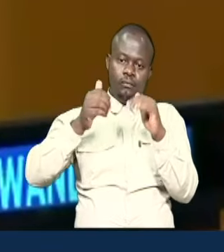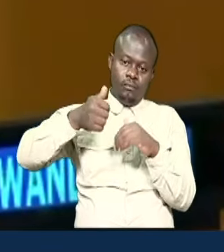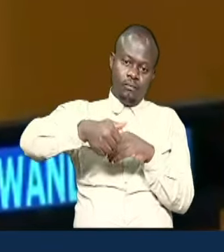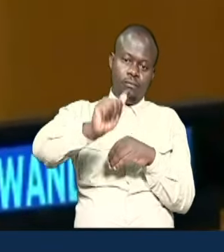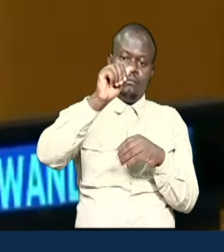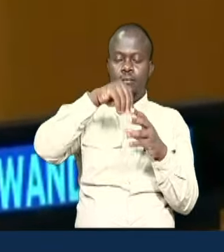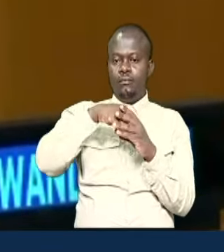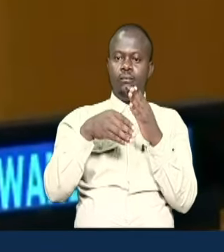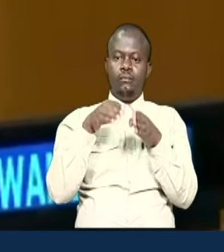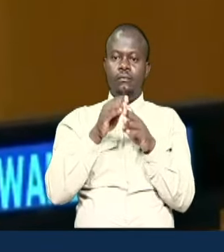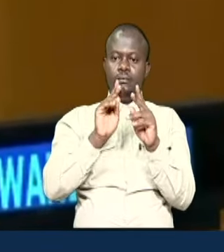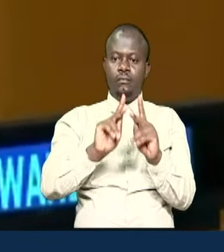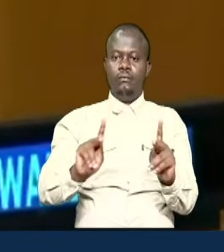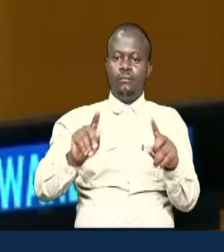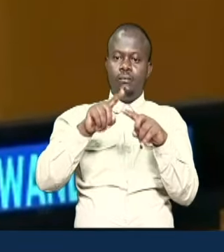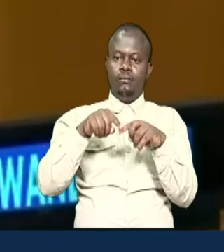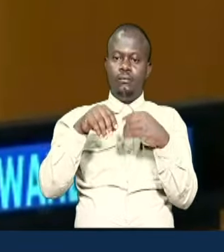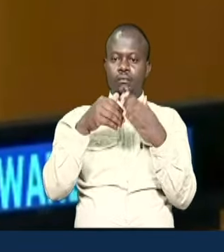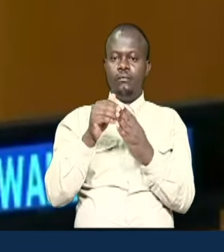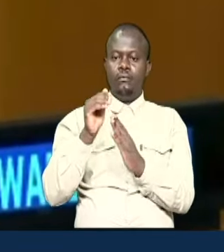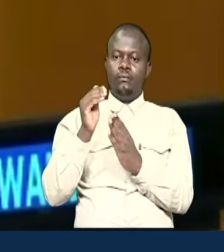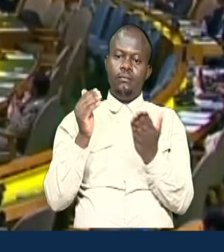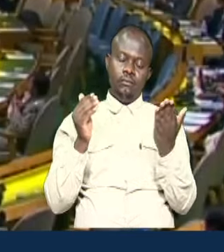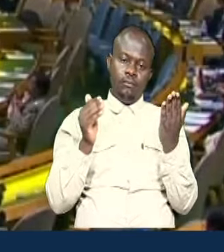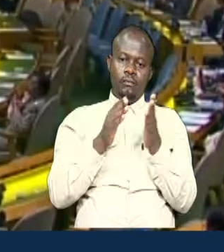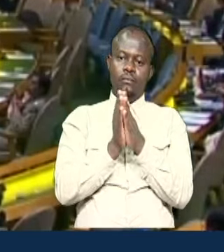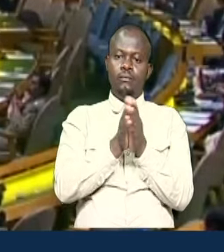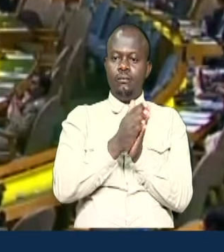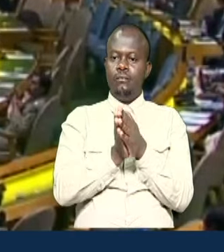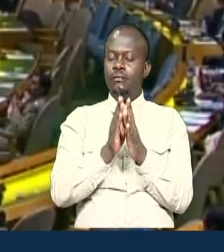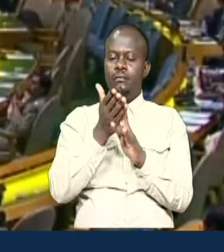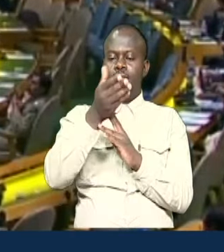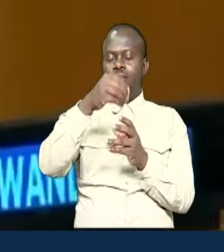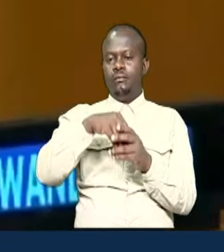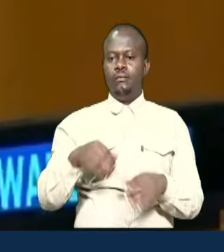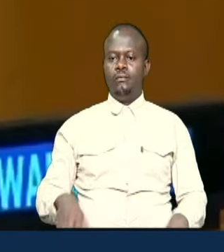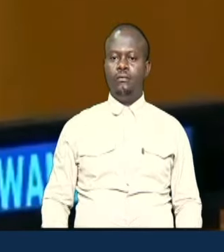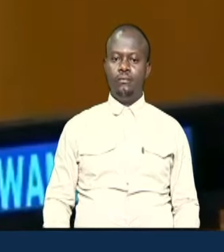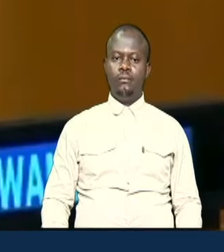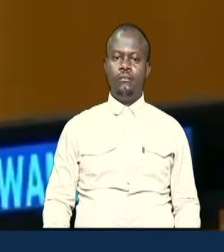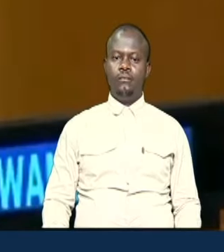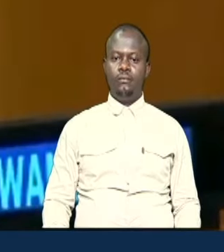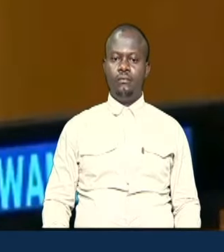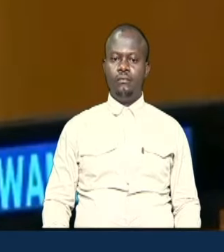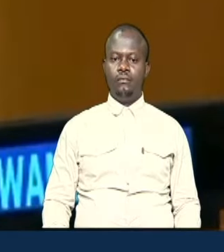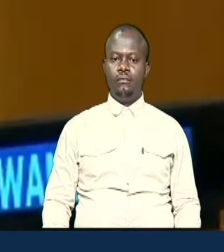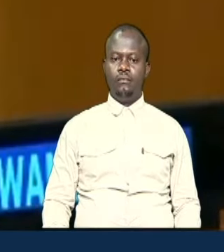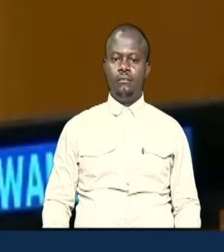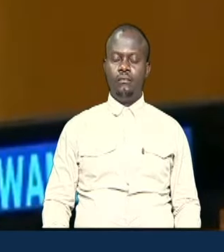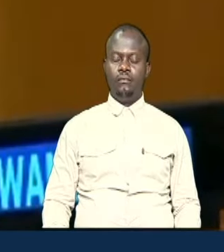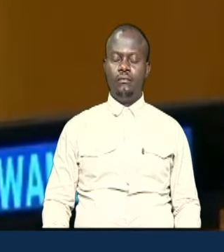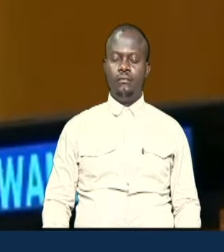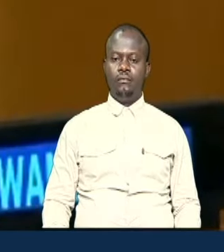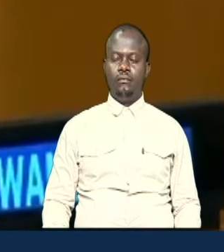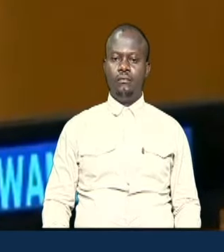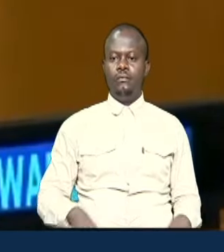mu kubaka amahoro hashingiwe ku mateka rwanyuzemo. Preventing conflict and sustaining peace